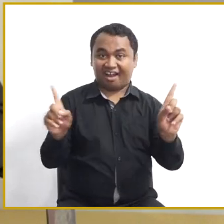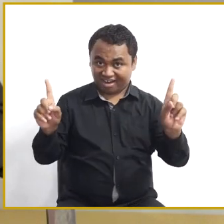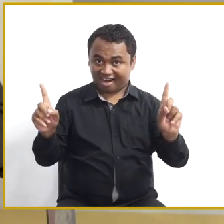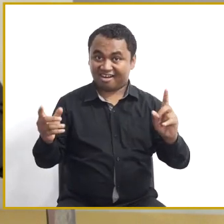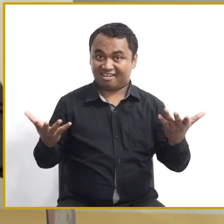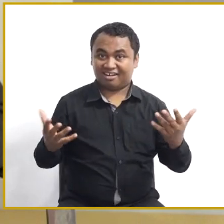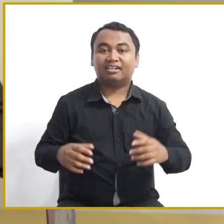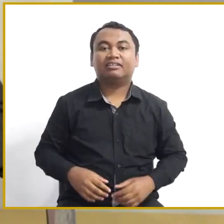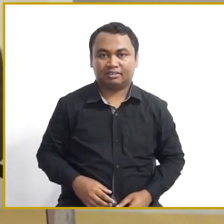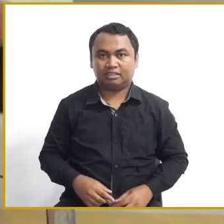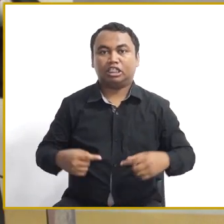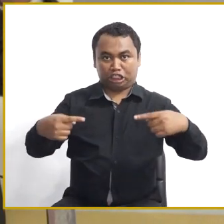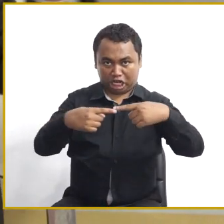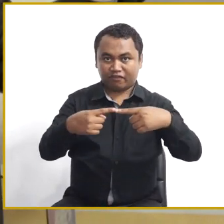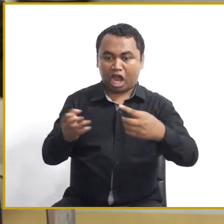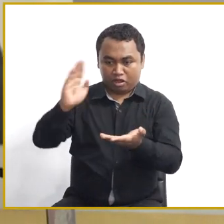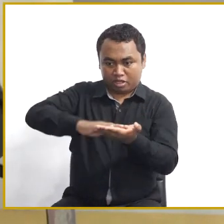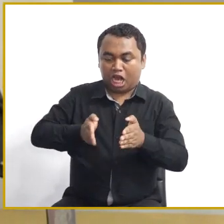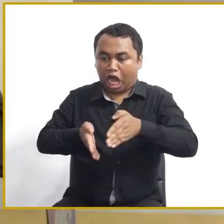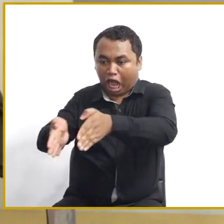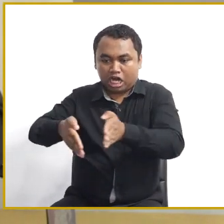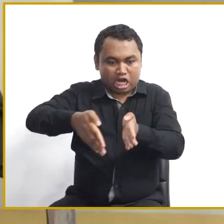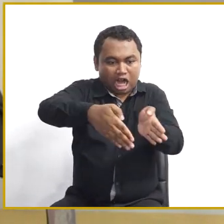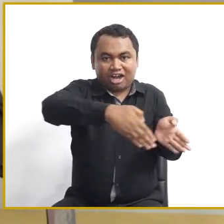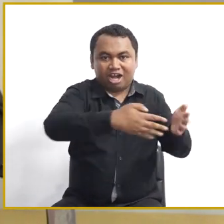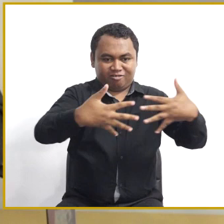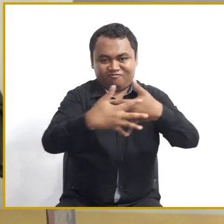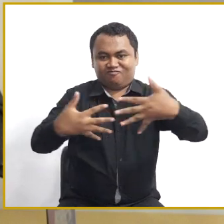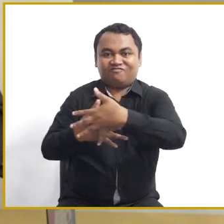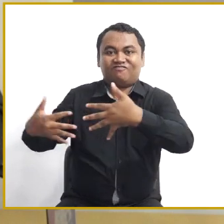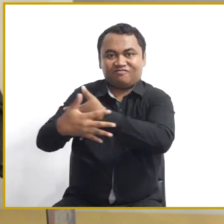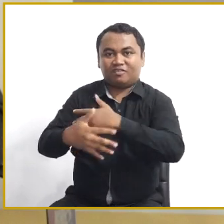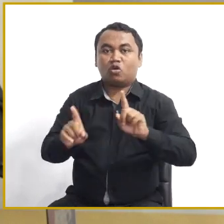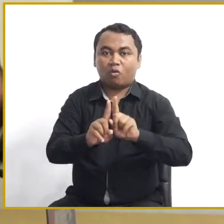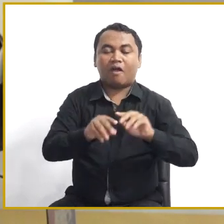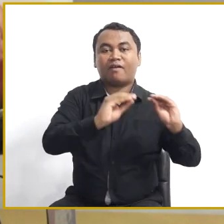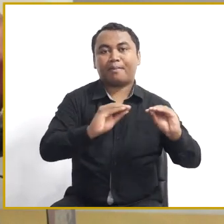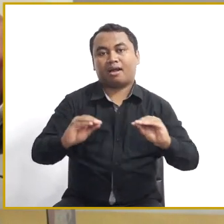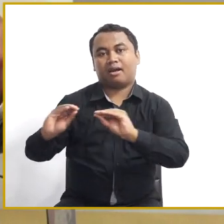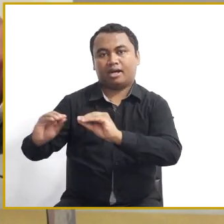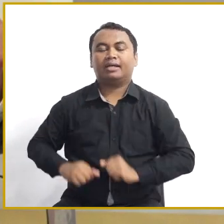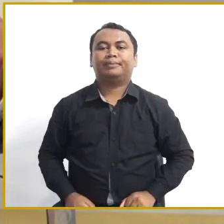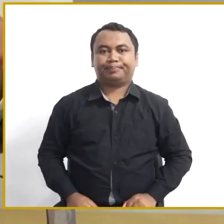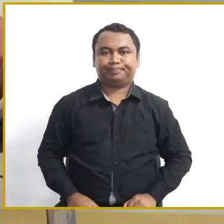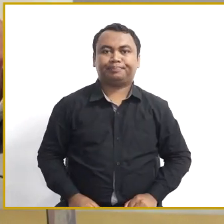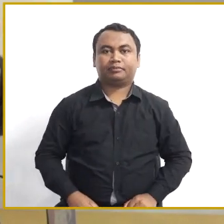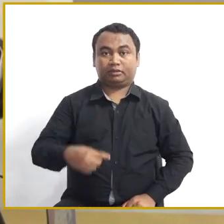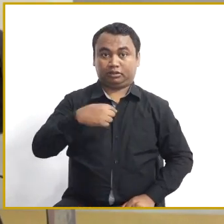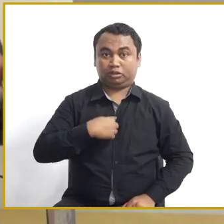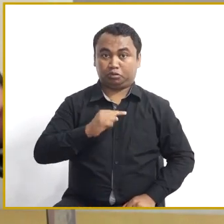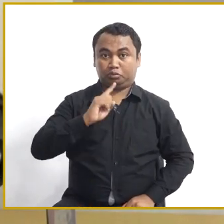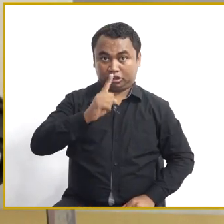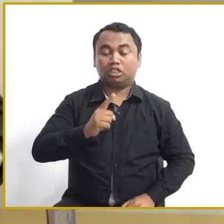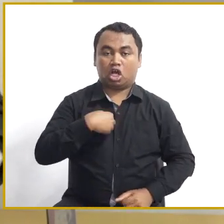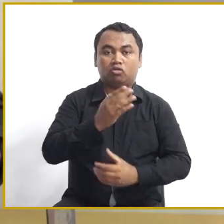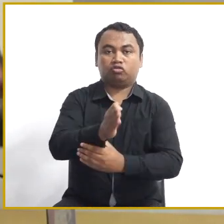vary de asiana ihany koa ny fampianarana ohatran'izay eo zany no ametrahako ny hoe ary isaorako